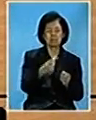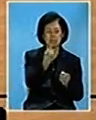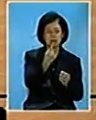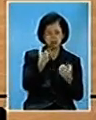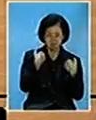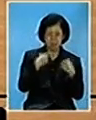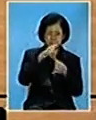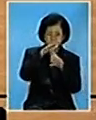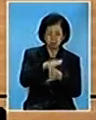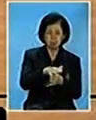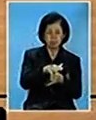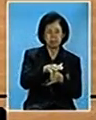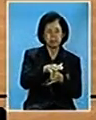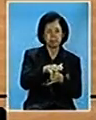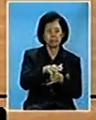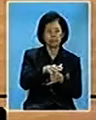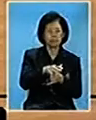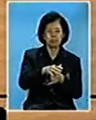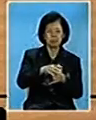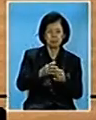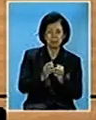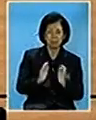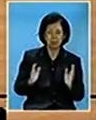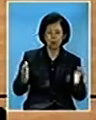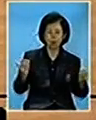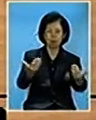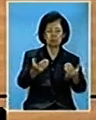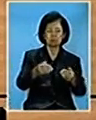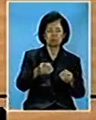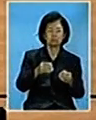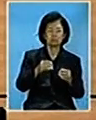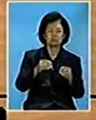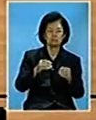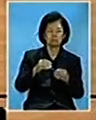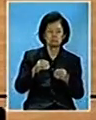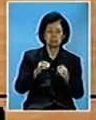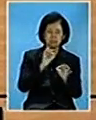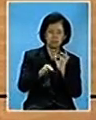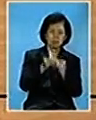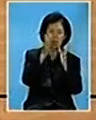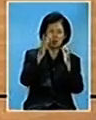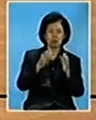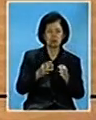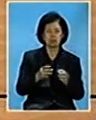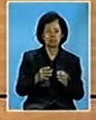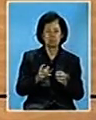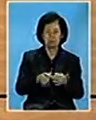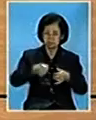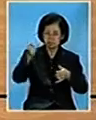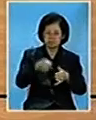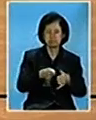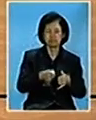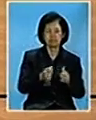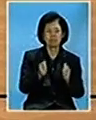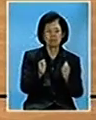ขู่ล้อมศาลจะเผาศาลจะประทุษร้ายต่อตุ